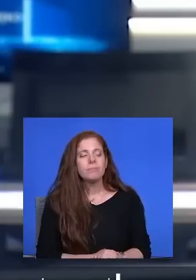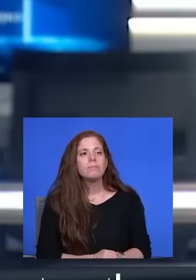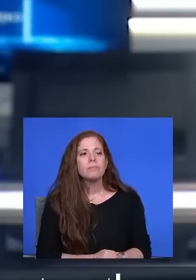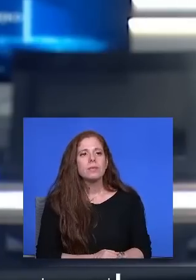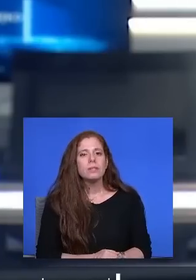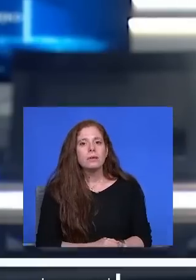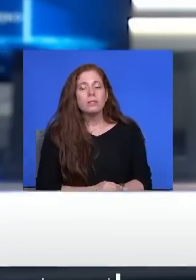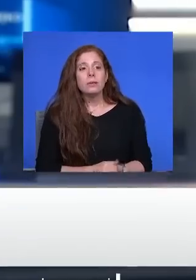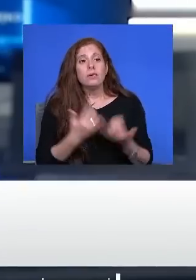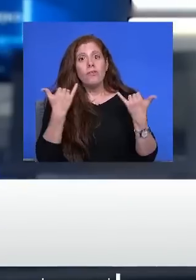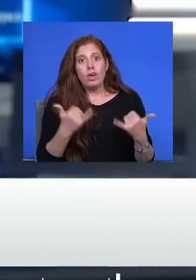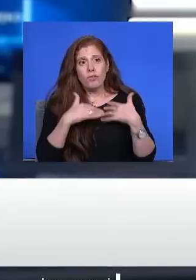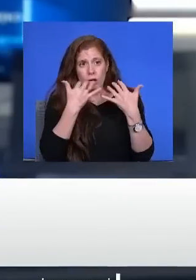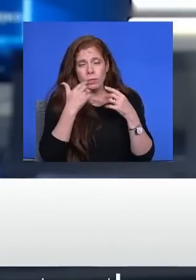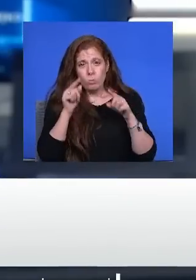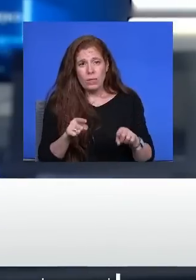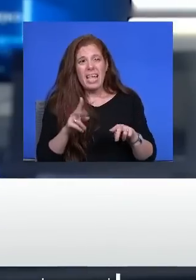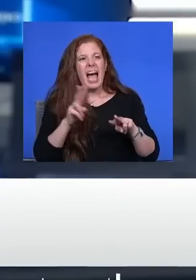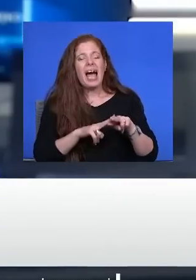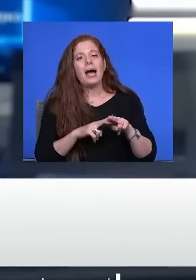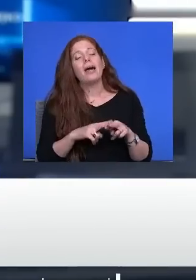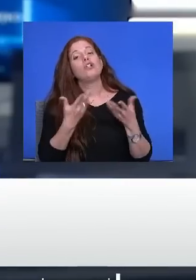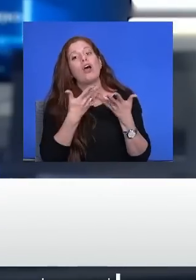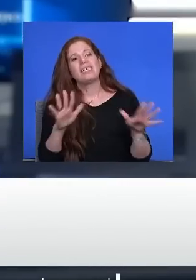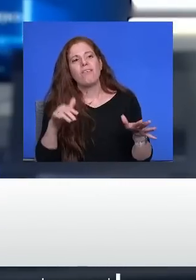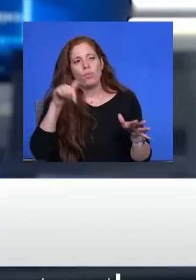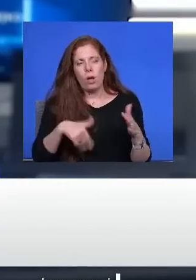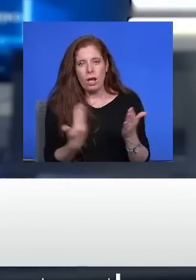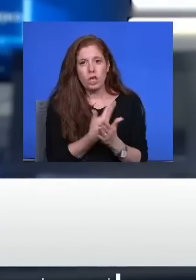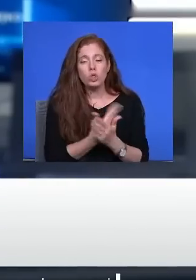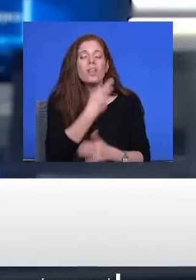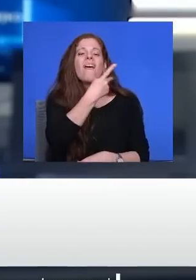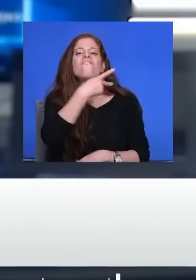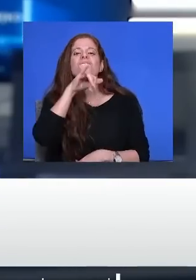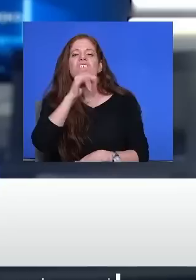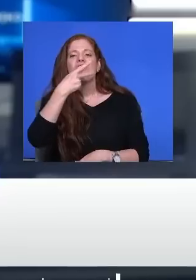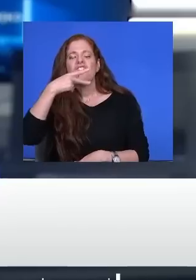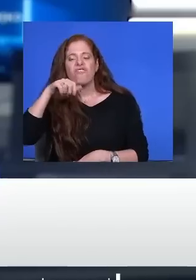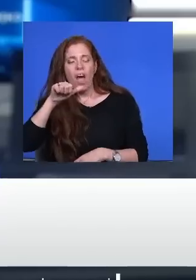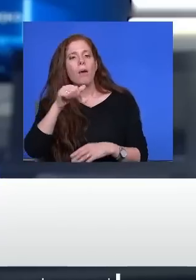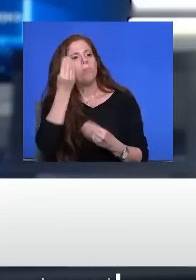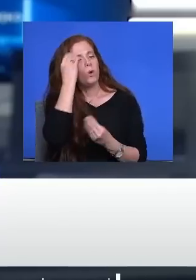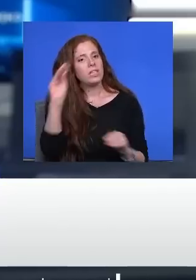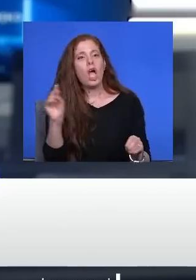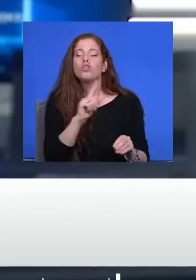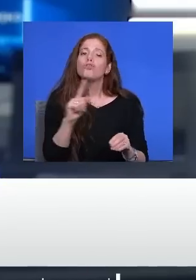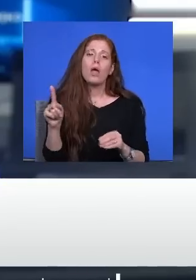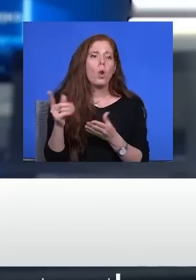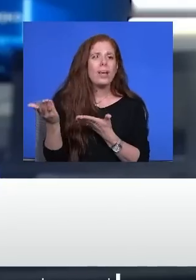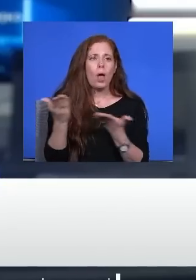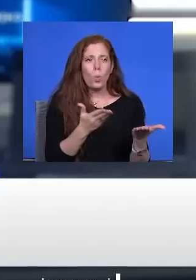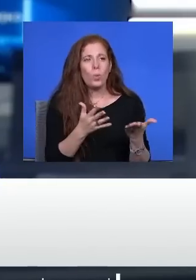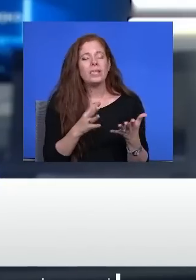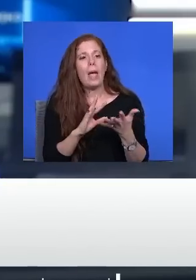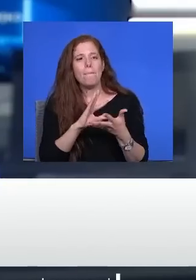ועכשיו אנחנו עם הסיפור הזה אחרי חשיפת כאן חדשות. פיפ"א מודיעה שאינדונזיה לא תארח את המונדיאליטו, גביע העולם